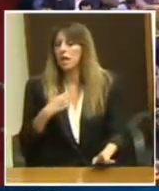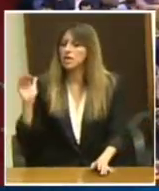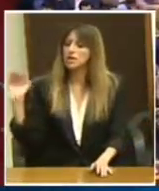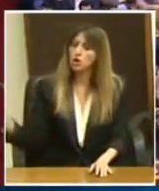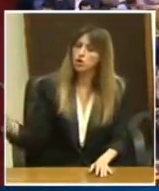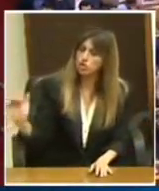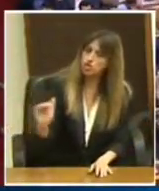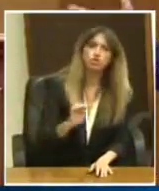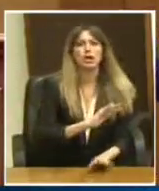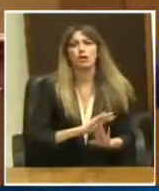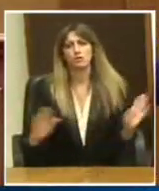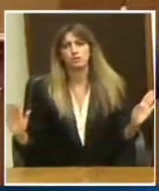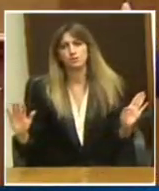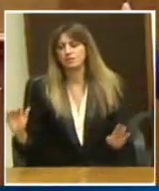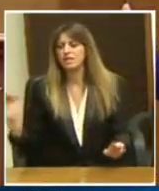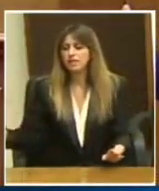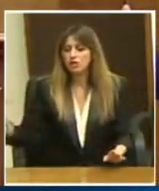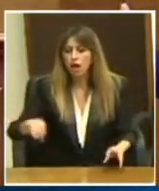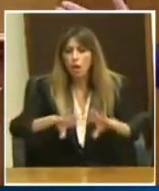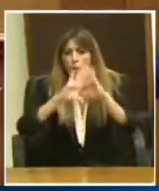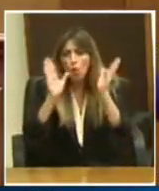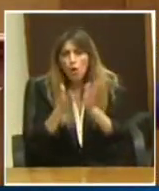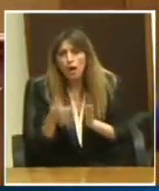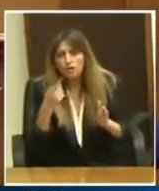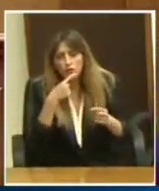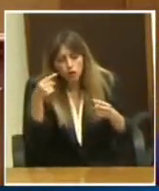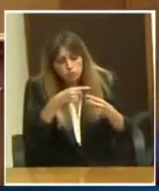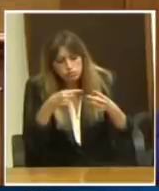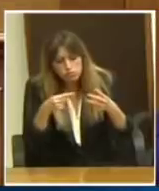έχουν όλα τα παραπάνω σημασία για σας ή δεν έχουν?